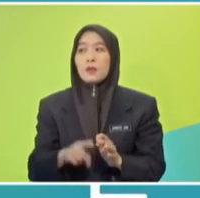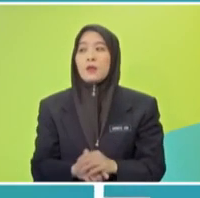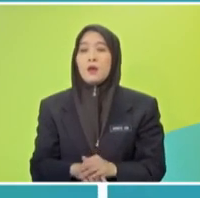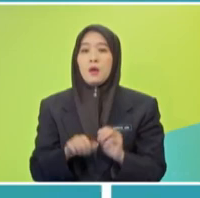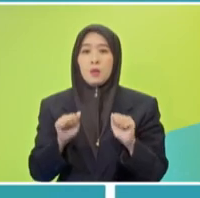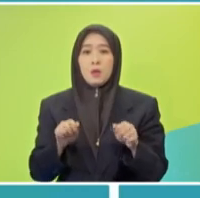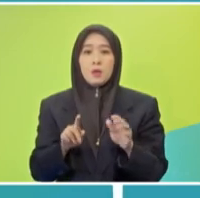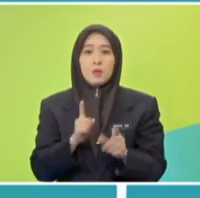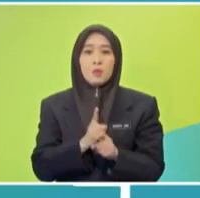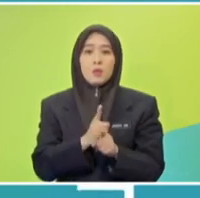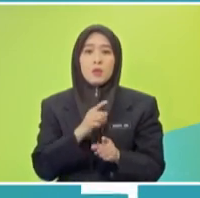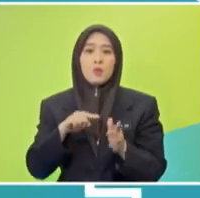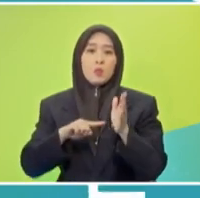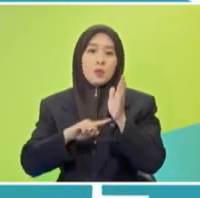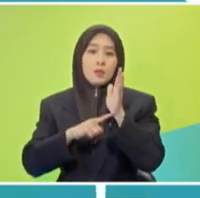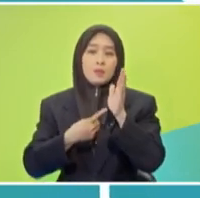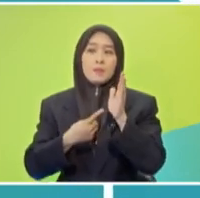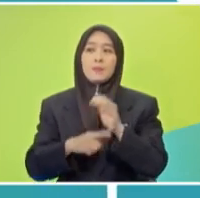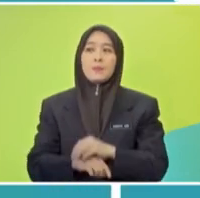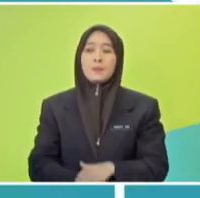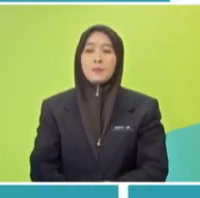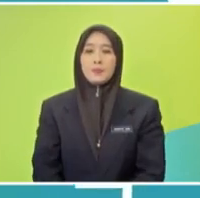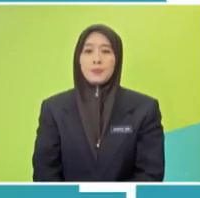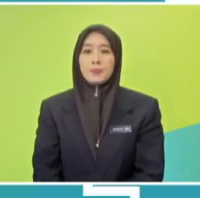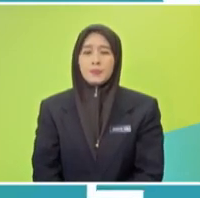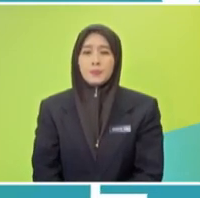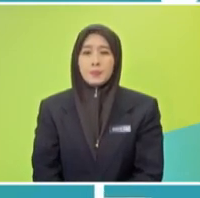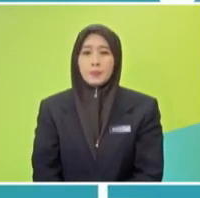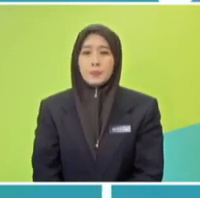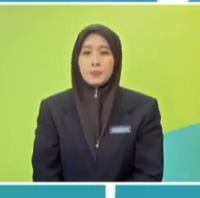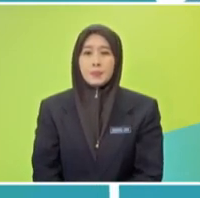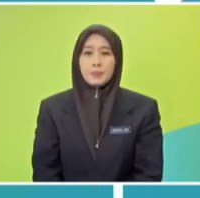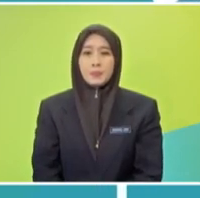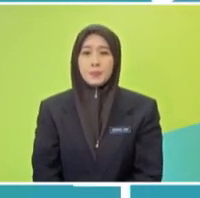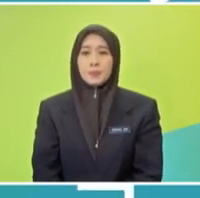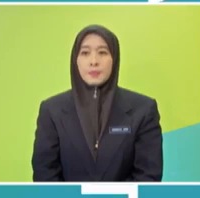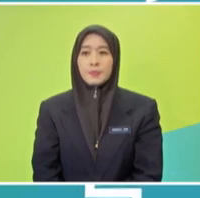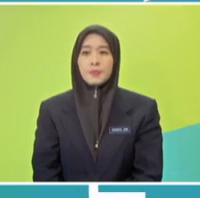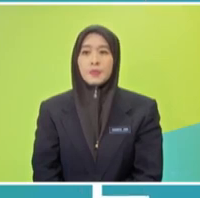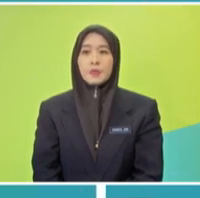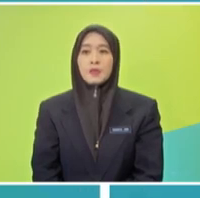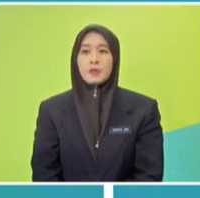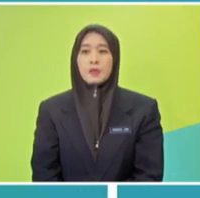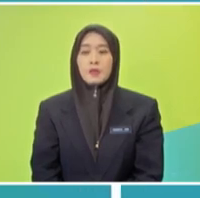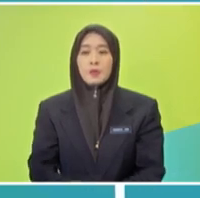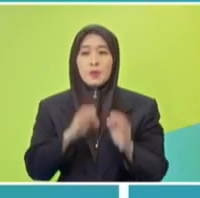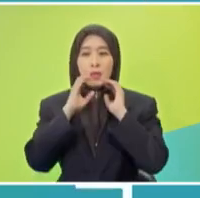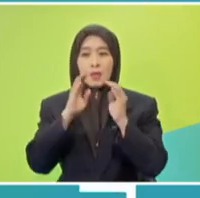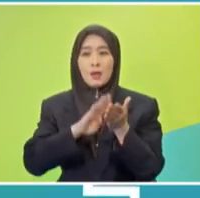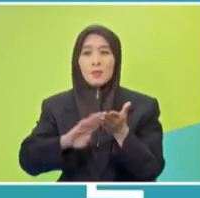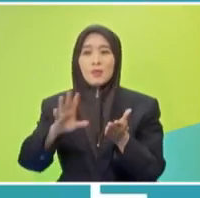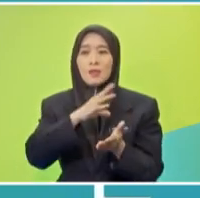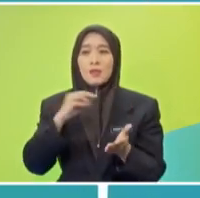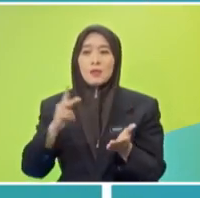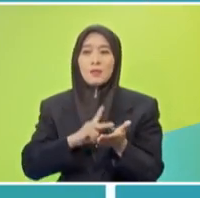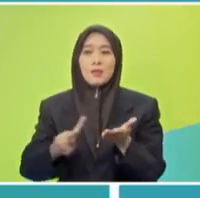terompah Itu disimpan dengan baiknya supaya tahan lama dan cantik